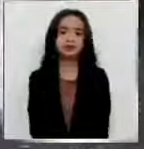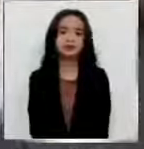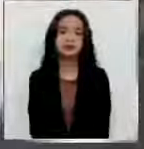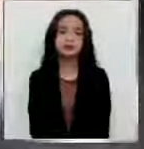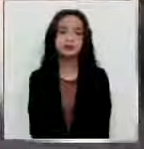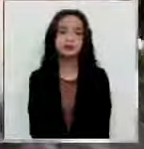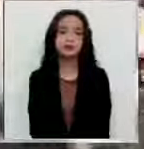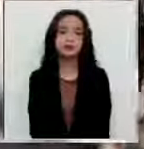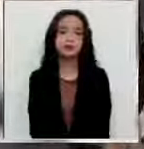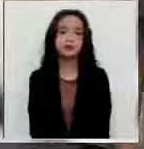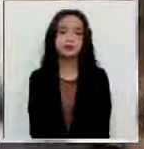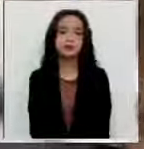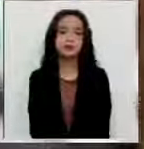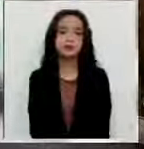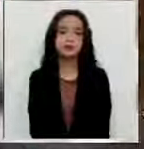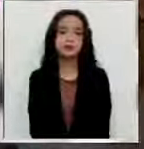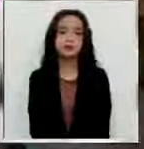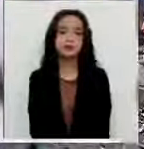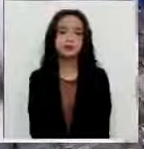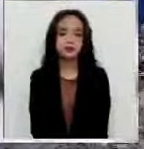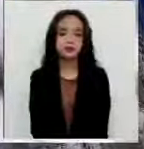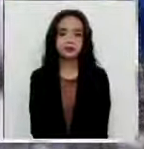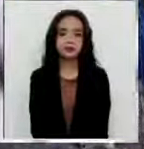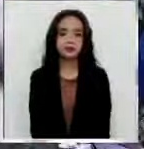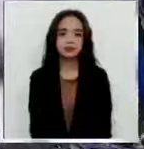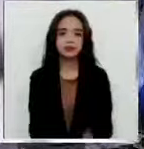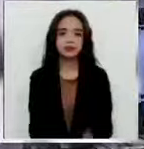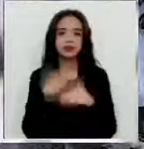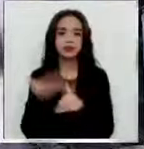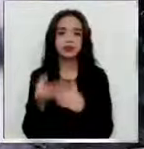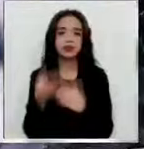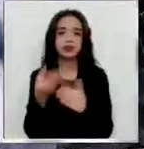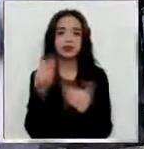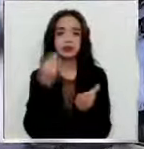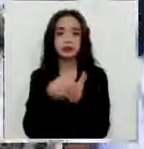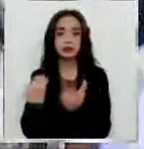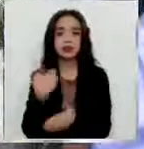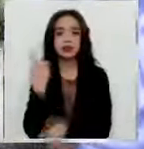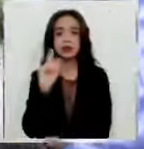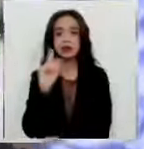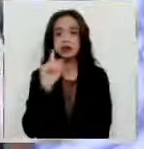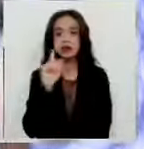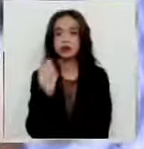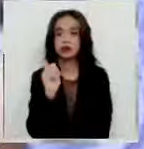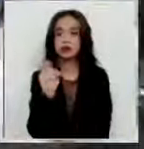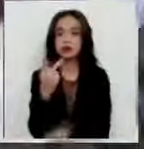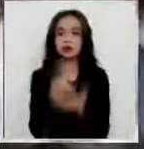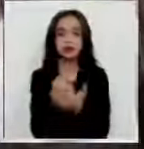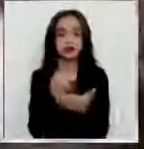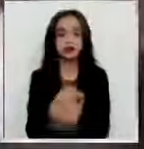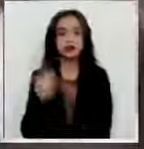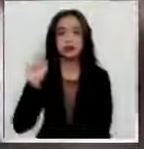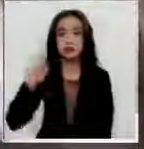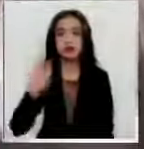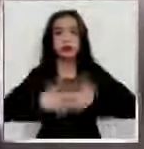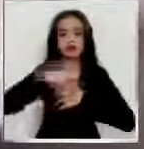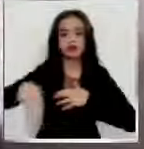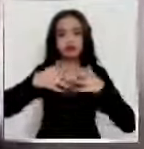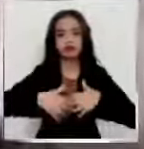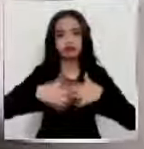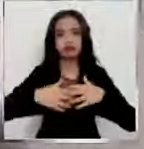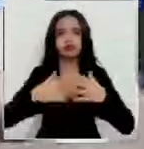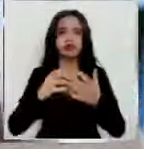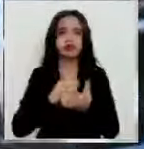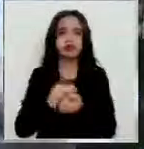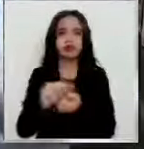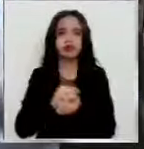Ang ventilador na bili natin siya for 20 pesos. Tapos, itong washing machine, yung pinakamalaki nating haul today, binili ni Ate Joanne niya ng